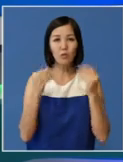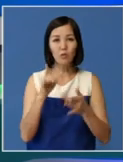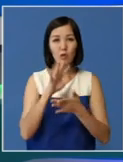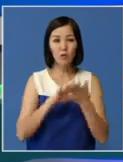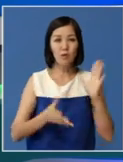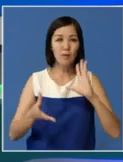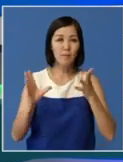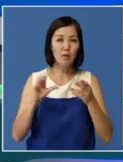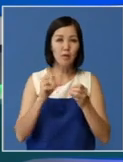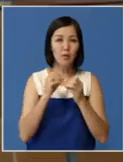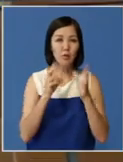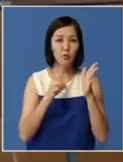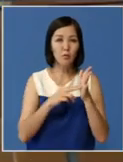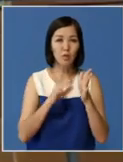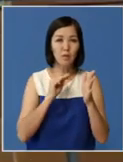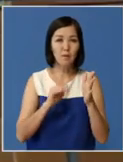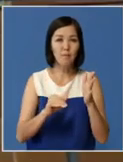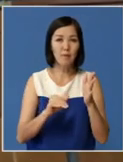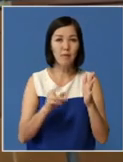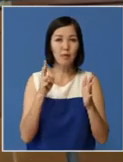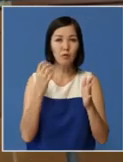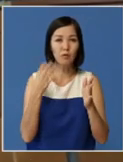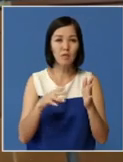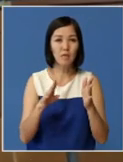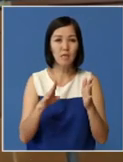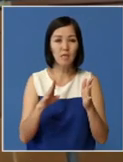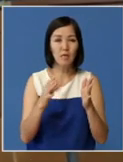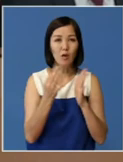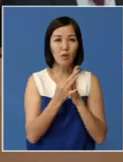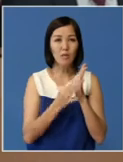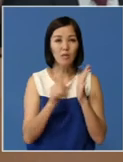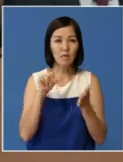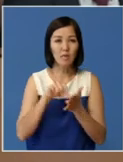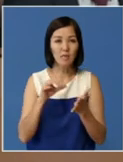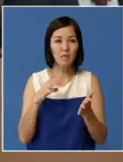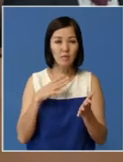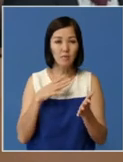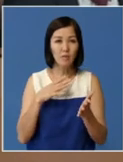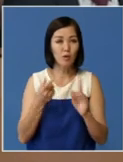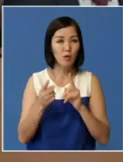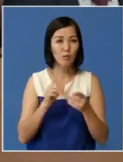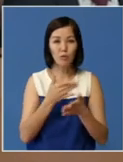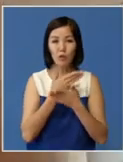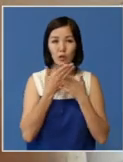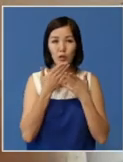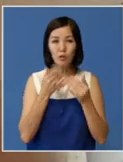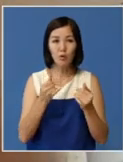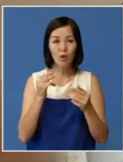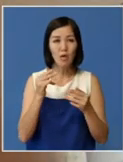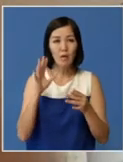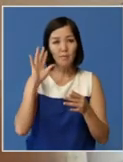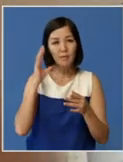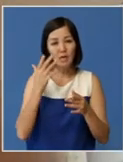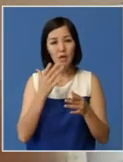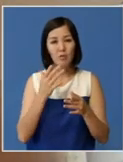барлығы 117 мың 242 түлек ұбыты тапсырады. Биыл тестілеудің форматында айтарлықтай өзгеріс жоқ. Бірақ оқушыларда психологиялық